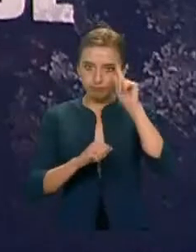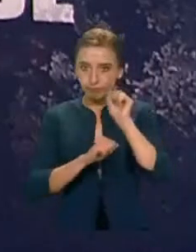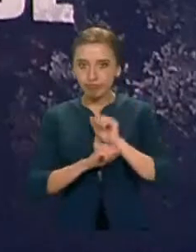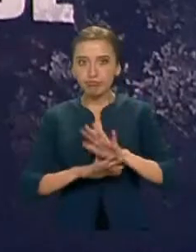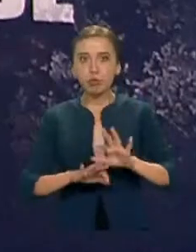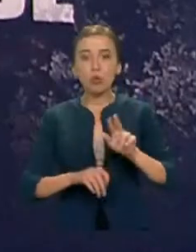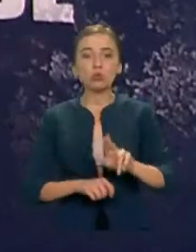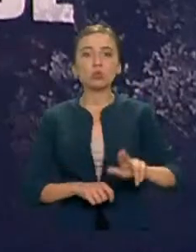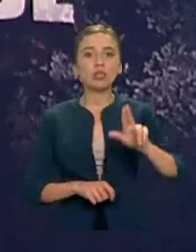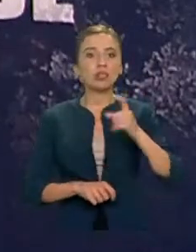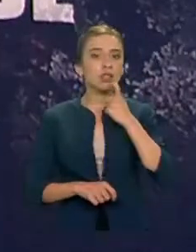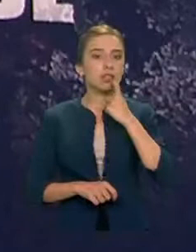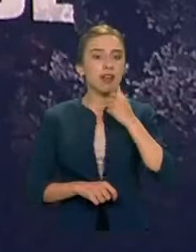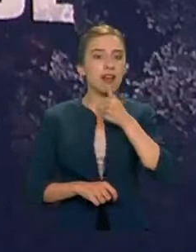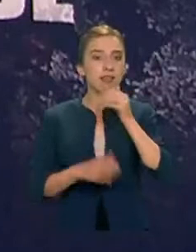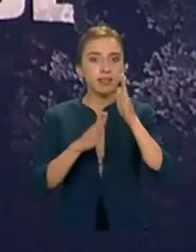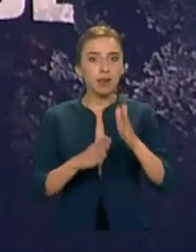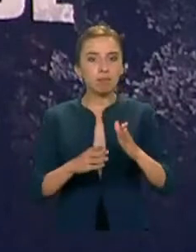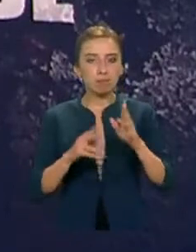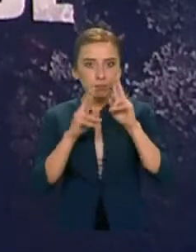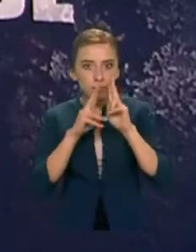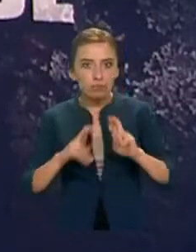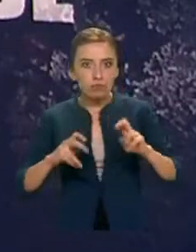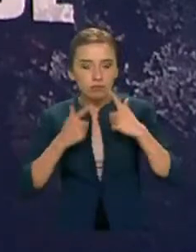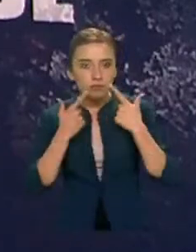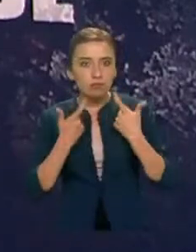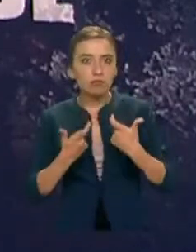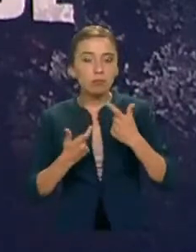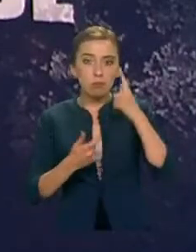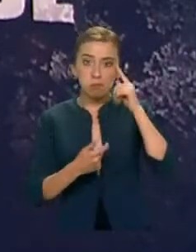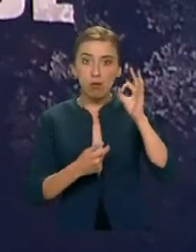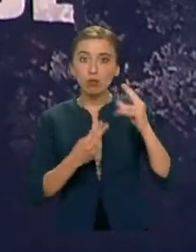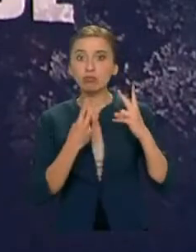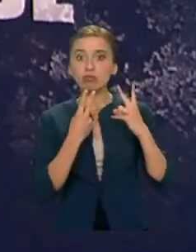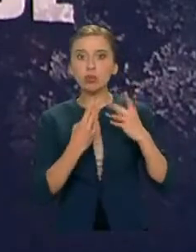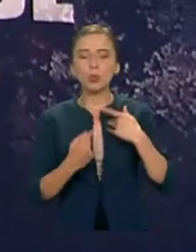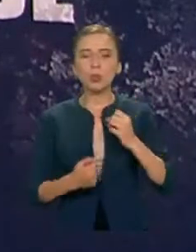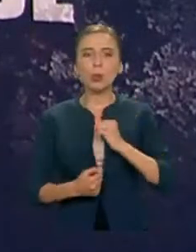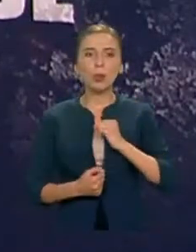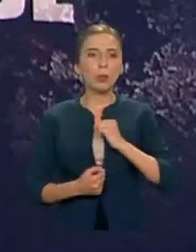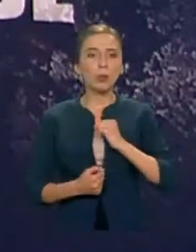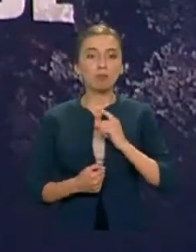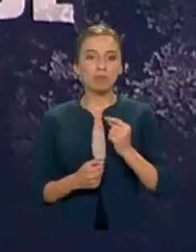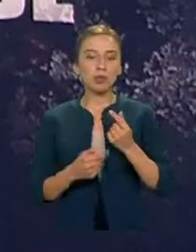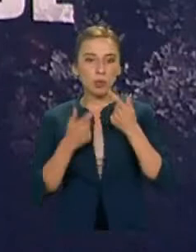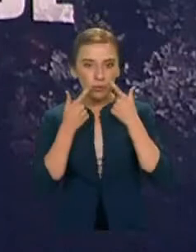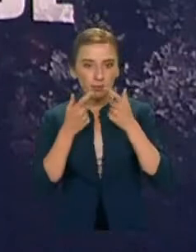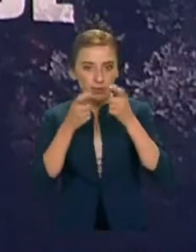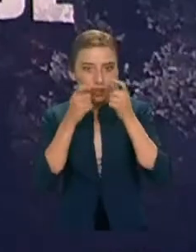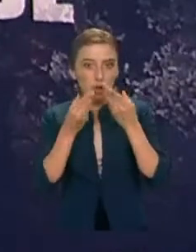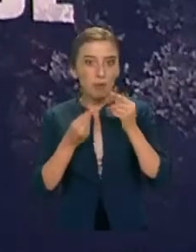37 yaşındaki erkek hasta izole edildi. Uzmanlar yüreklere su serpen açıklamalar yapsa da tedbirli olunmalı diyerek de